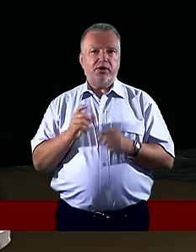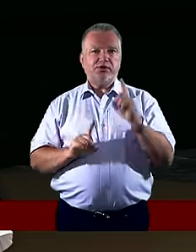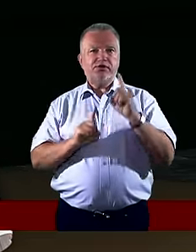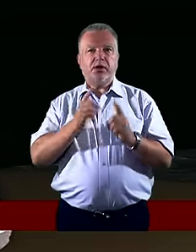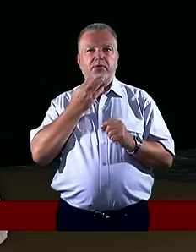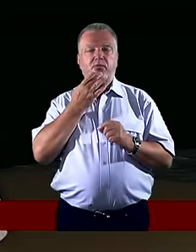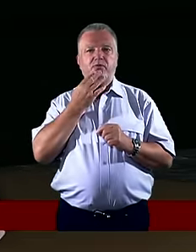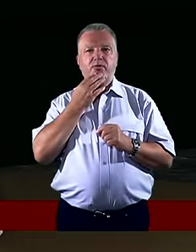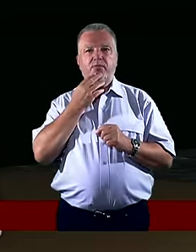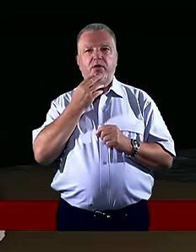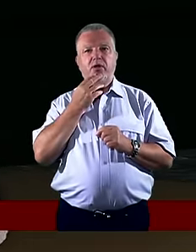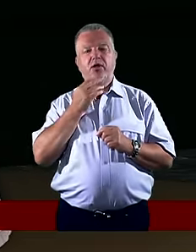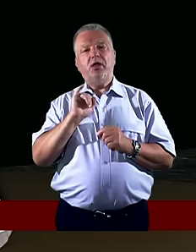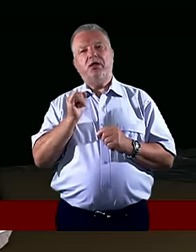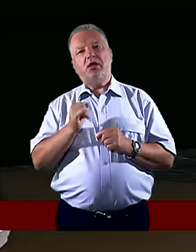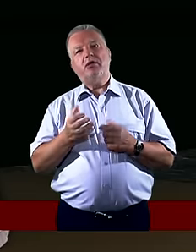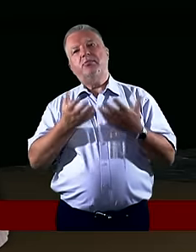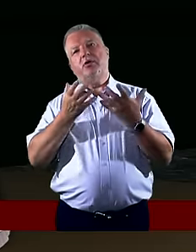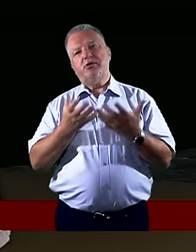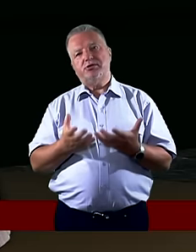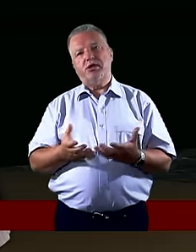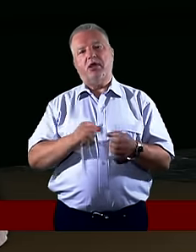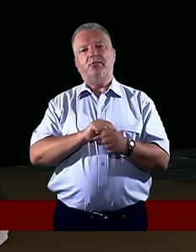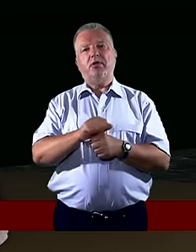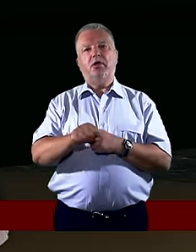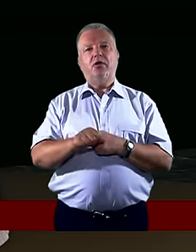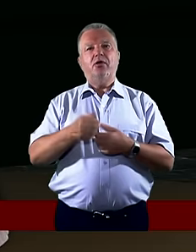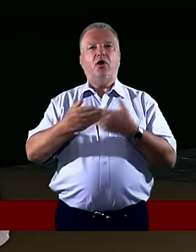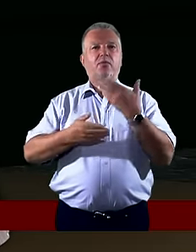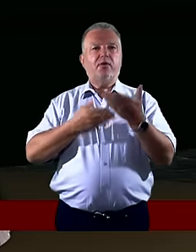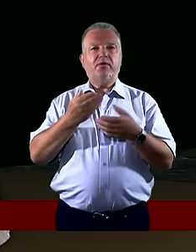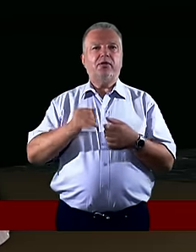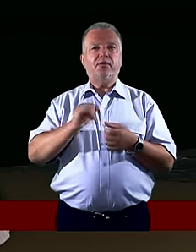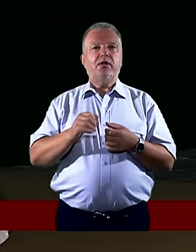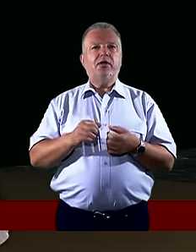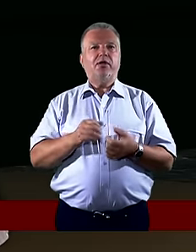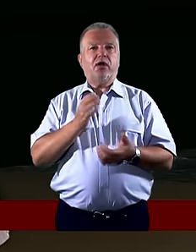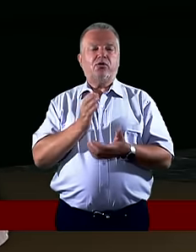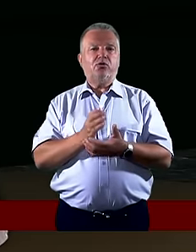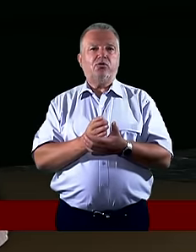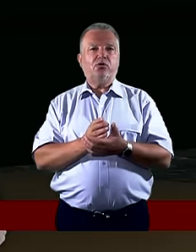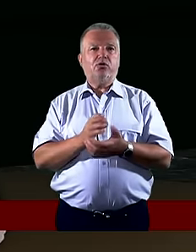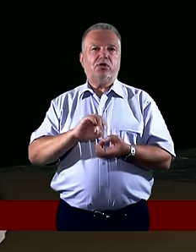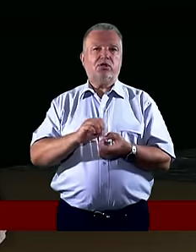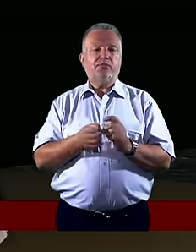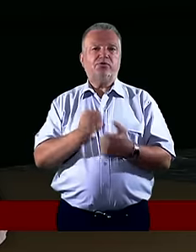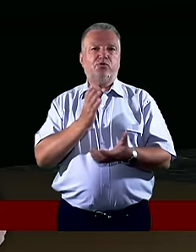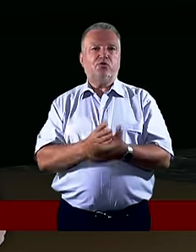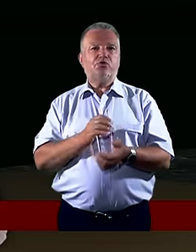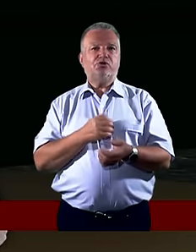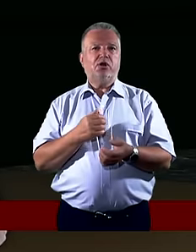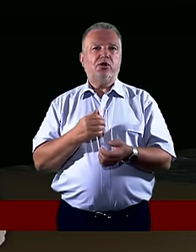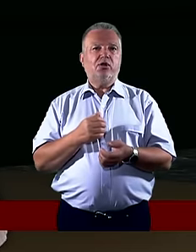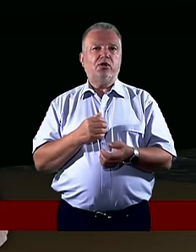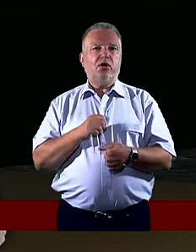bo my czasami mówimy teoretycznie, jakimi byśmy chcieli być i tak to opowiadamy, jakbyśmy byli już. Ale my